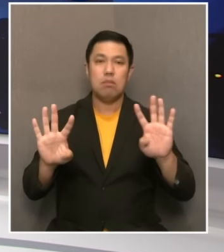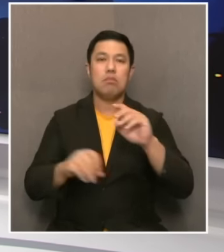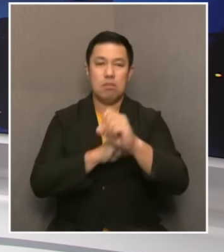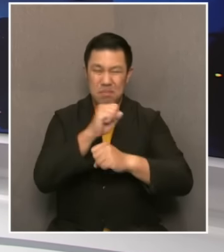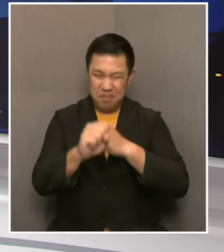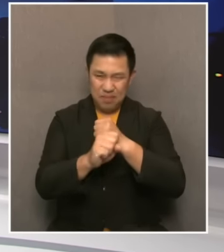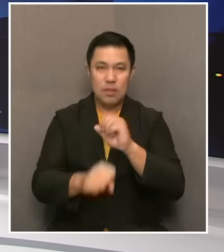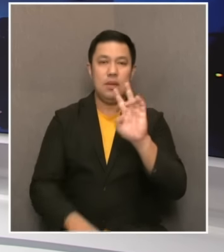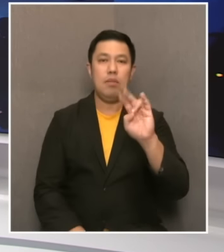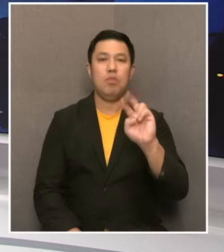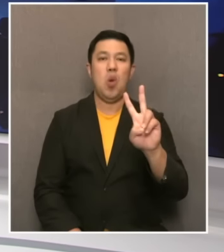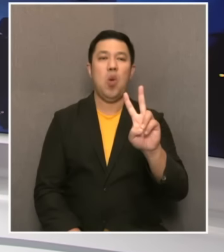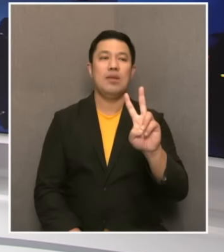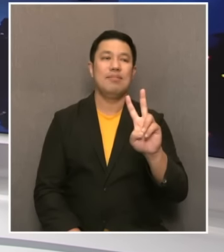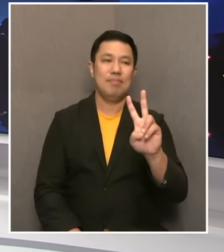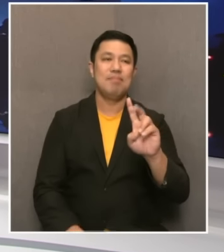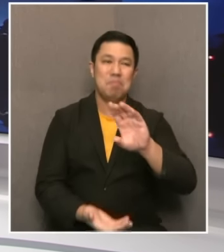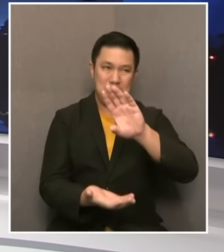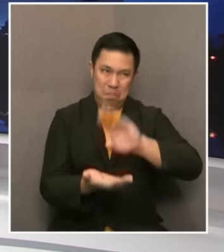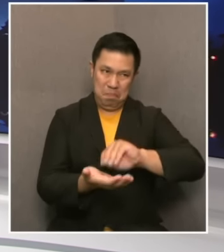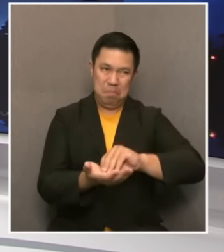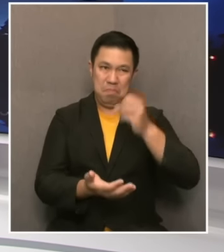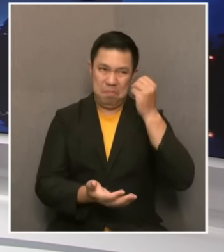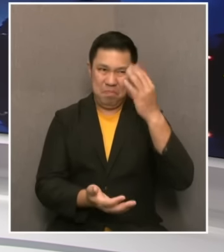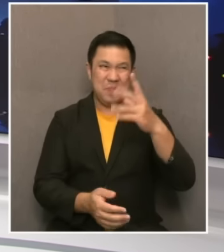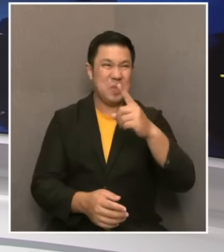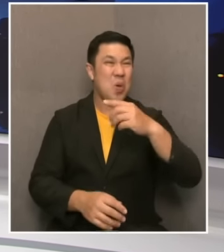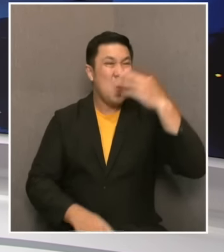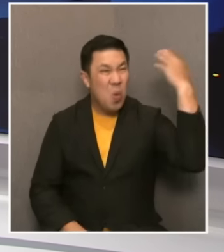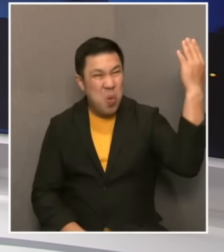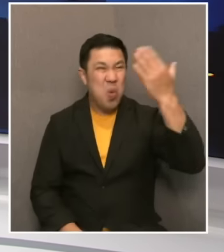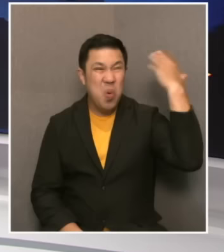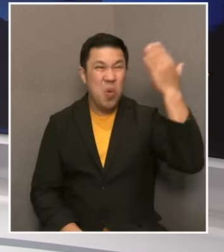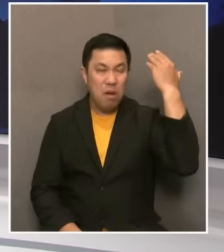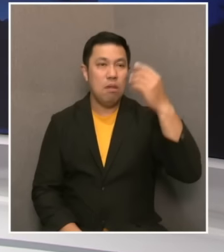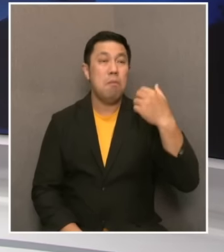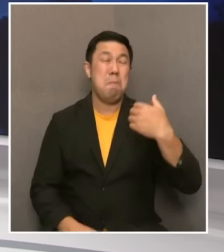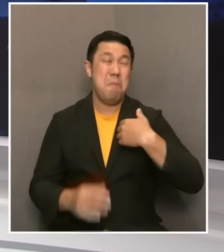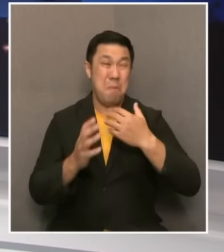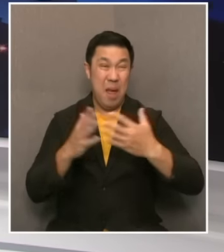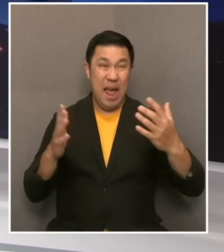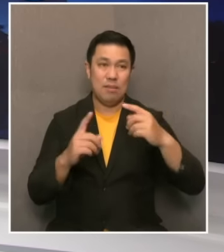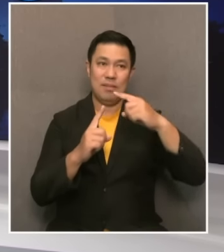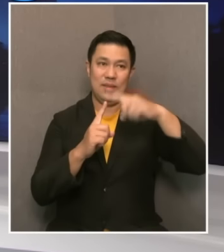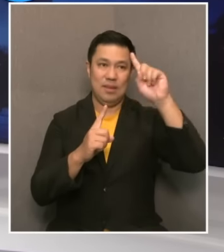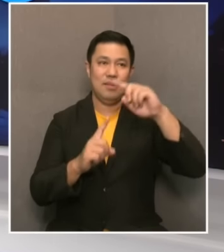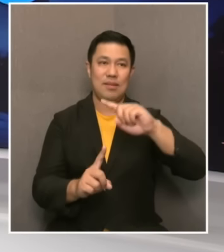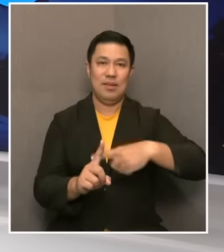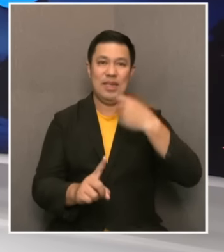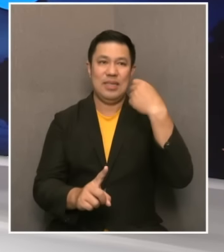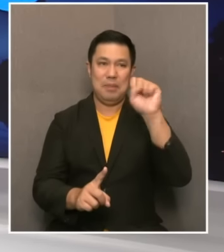นี่เรารวบรวมข้อมูลมาให้แล้วนะครับจะเห็นได้เลยว่าเดือนที่มีพายุเนี่ยเข้ามาที่ประเทศไทยมากที่สุดก็คือนี่ครับตุลา